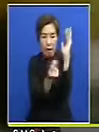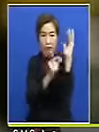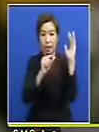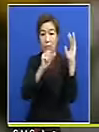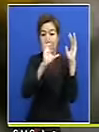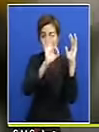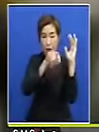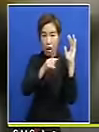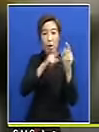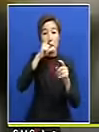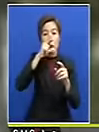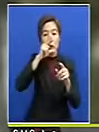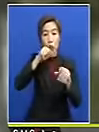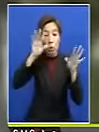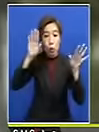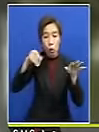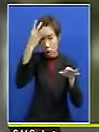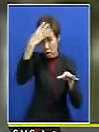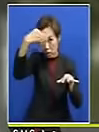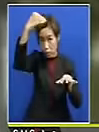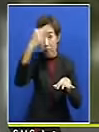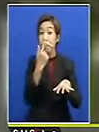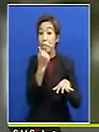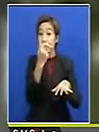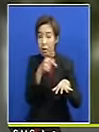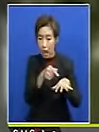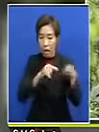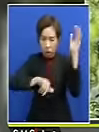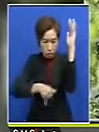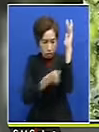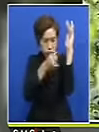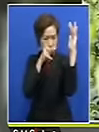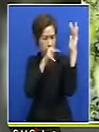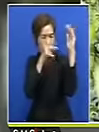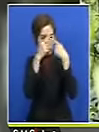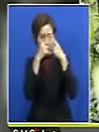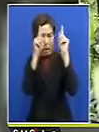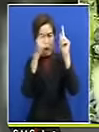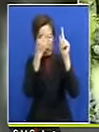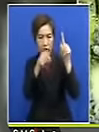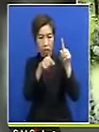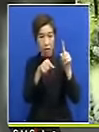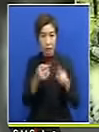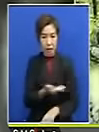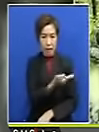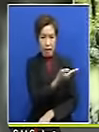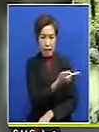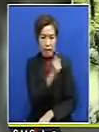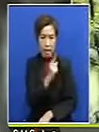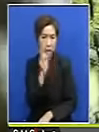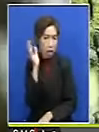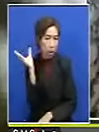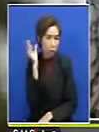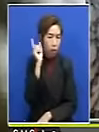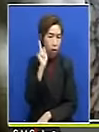าบูโดนี่แหละค่ะปรากฏว่าปีนขึ้นไปดูสังเกตเห็นคุณผู้ชมมีความผิดปกติเกิดขึ้นคือเขาได้ยินเสียง